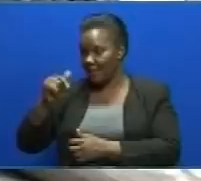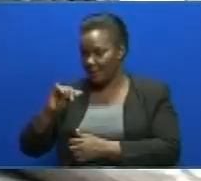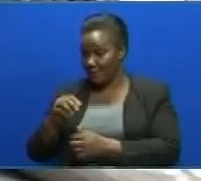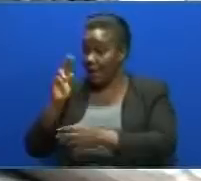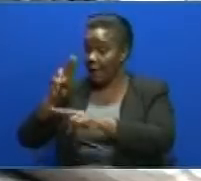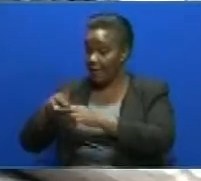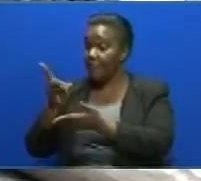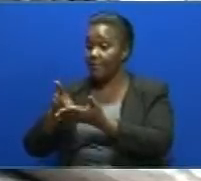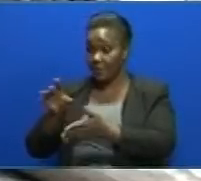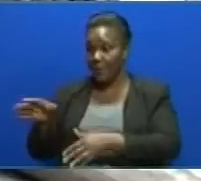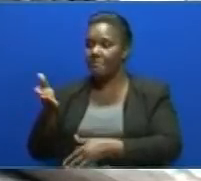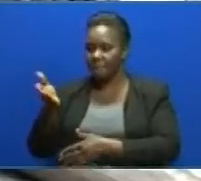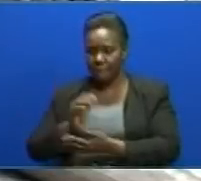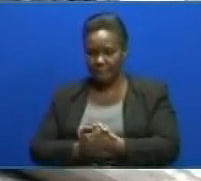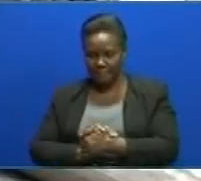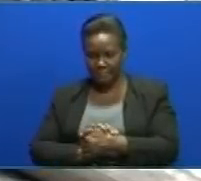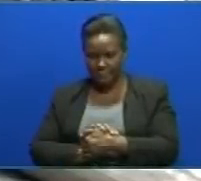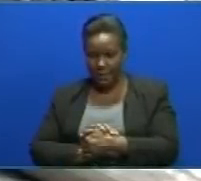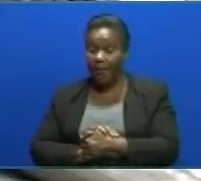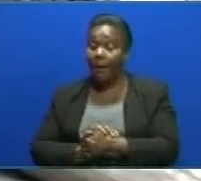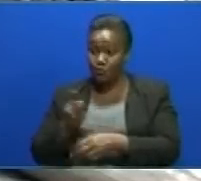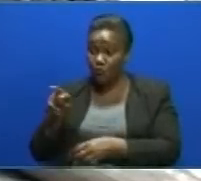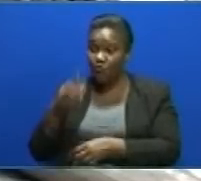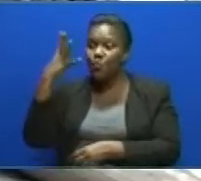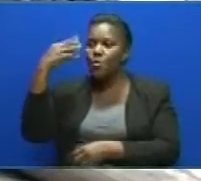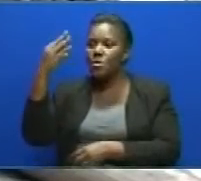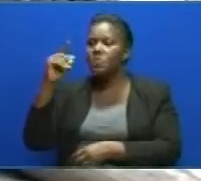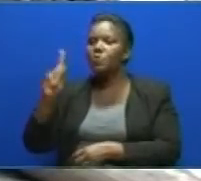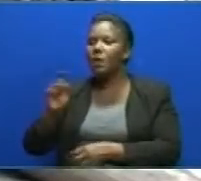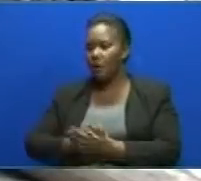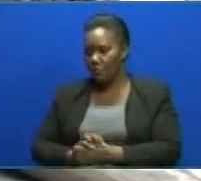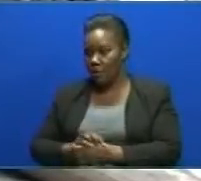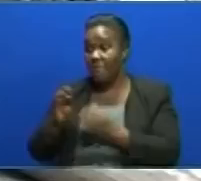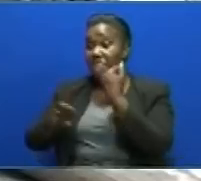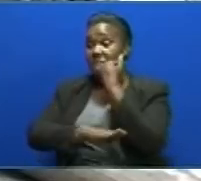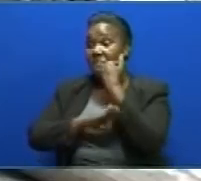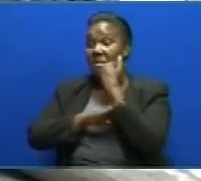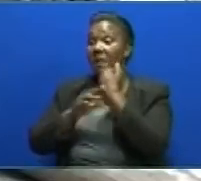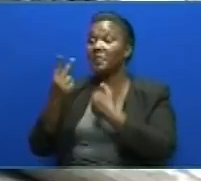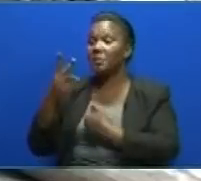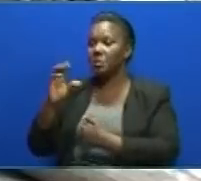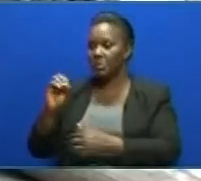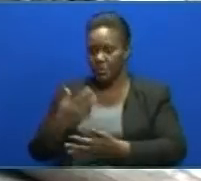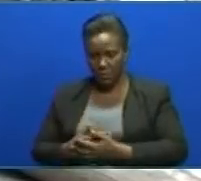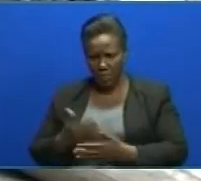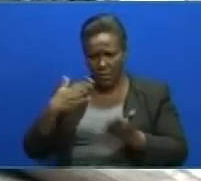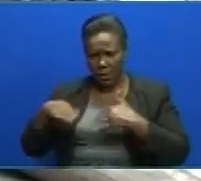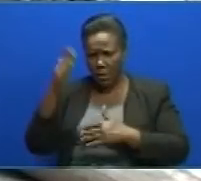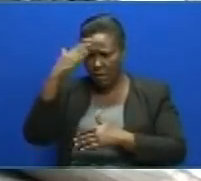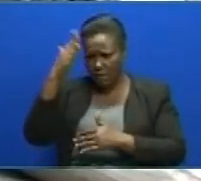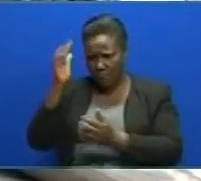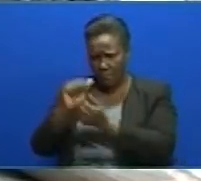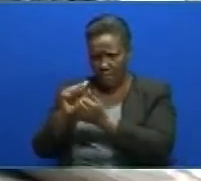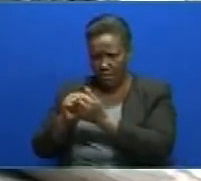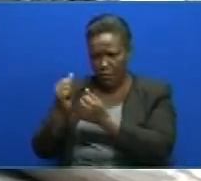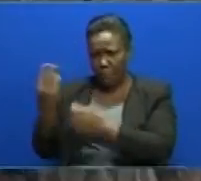Renfrida anaishi na virusi vya ukimwi kwa miaka 20 sasa. Nataka kujua machache